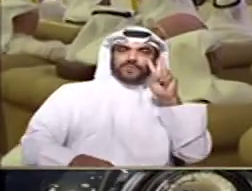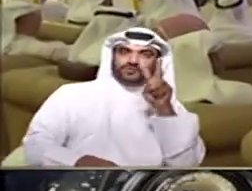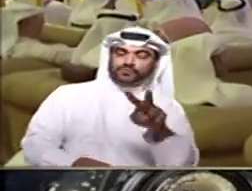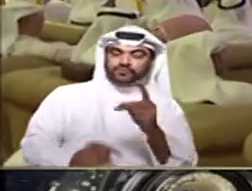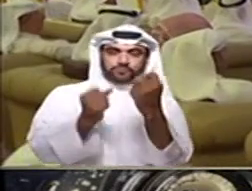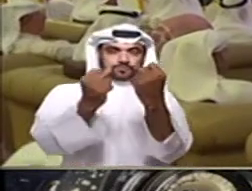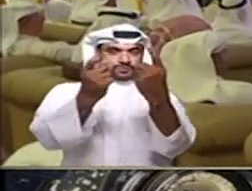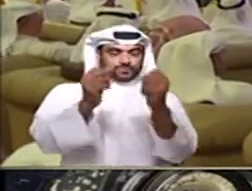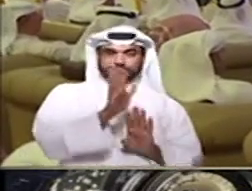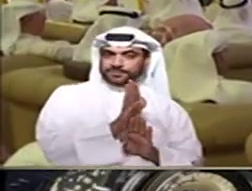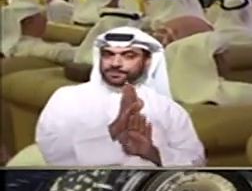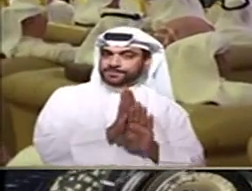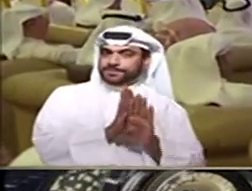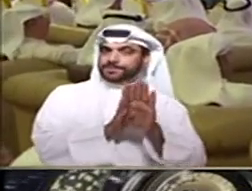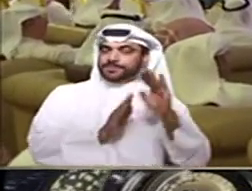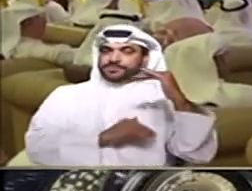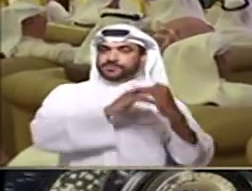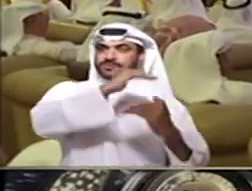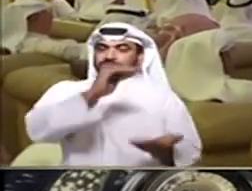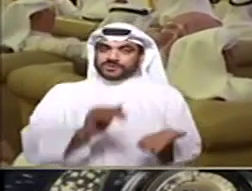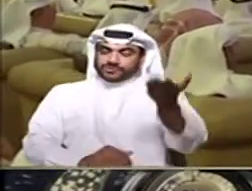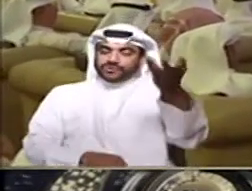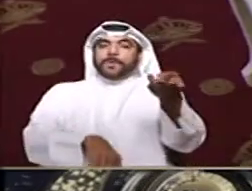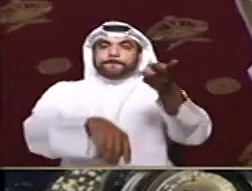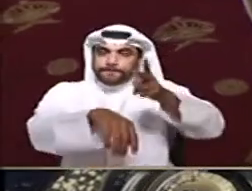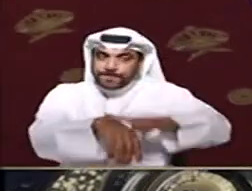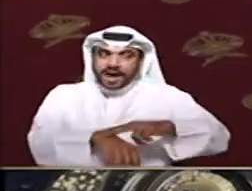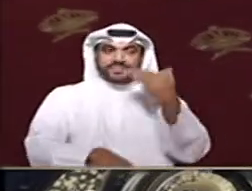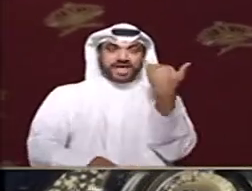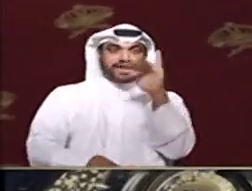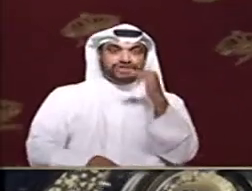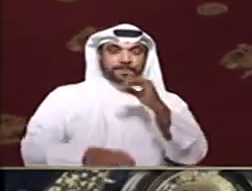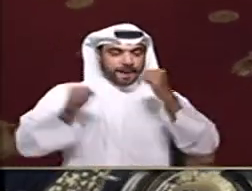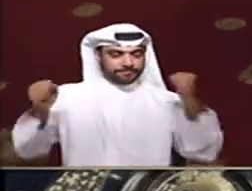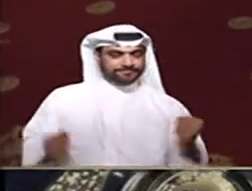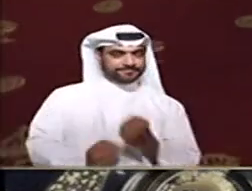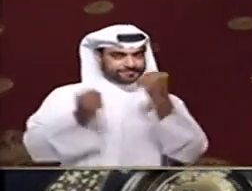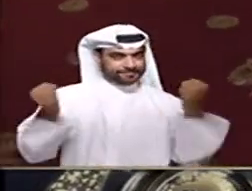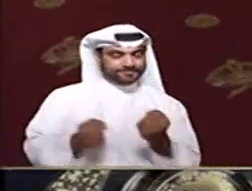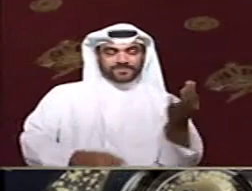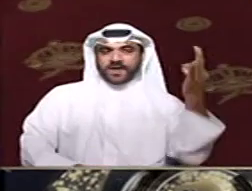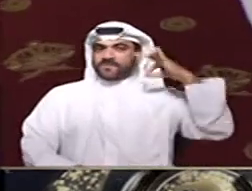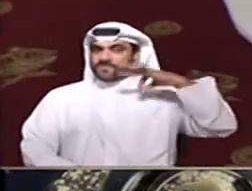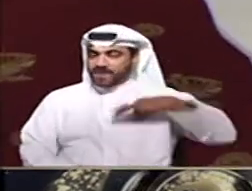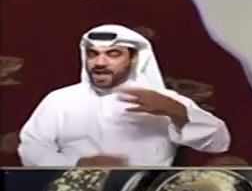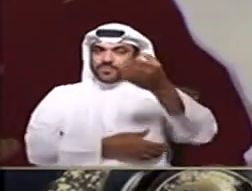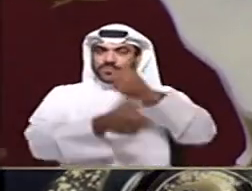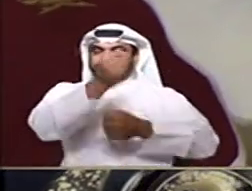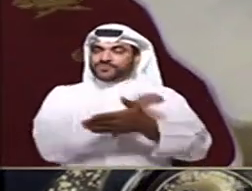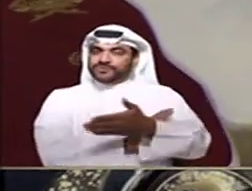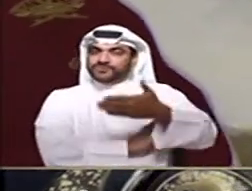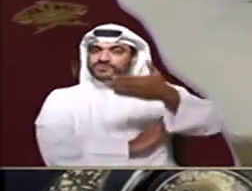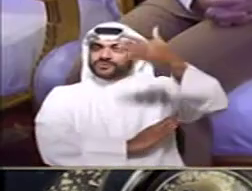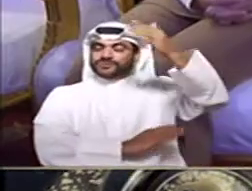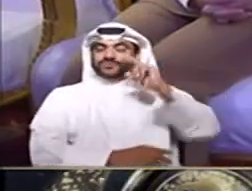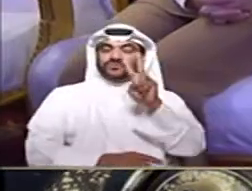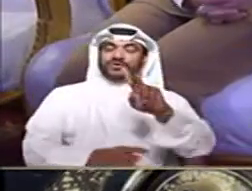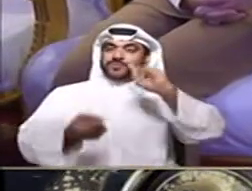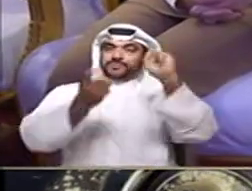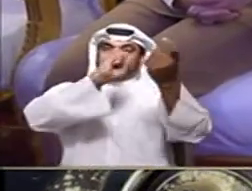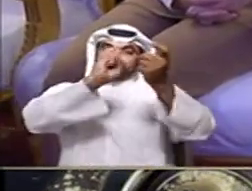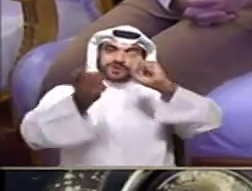إيجابيا في استثمار الطاقات الكامنة لديهم، مما يعود بالفائدة والنفع على المجتمع عبر